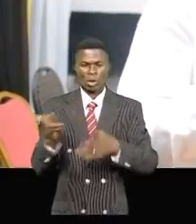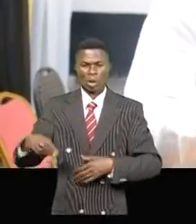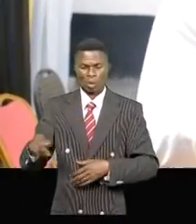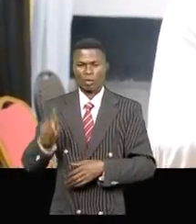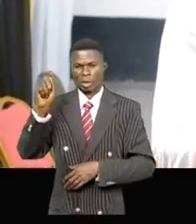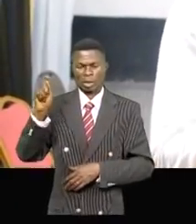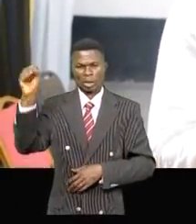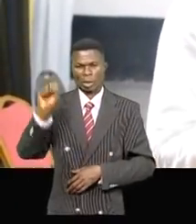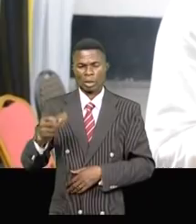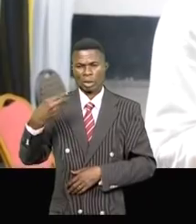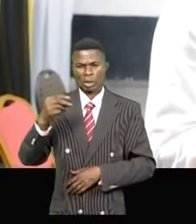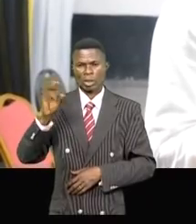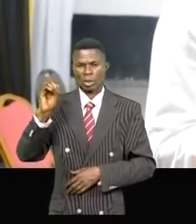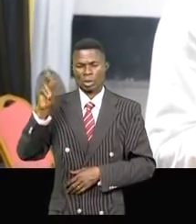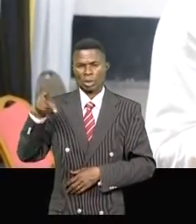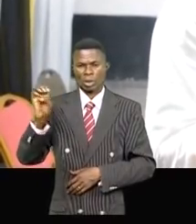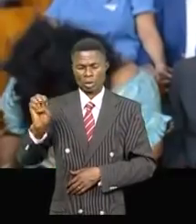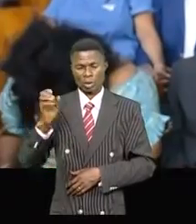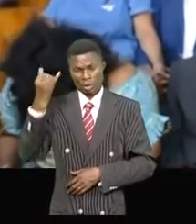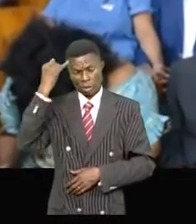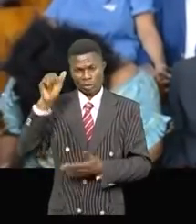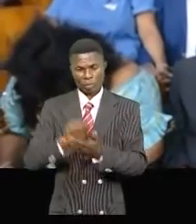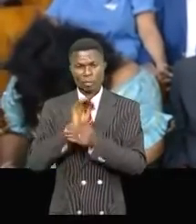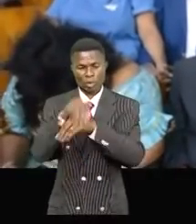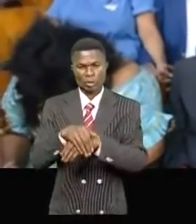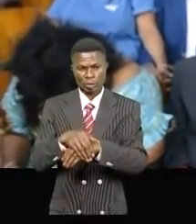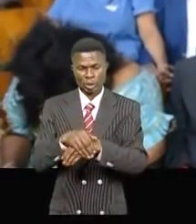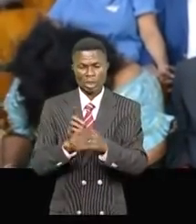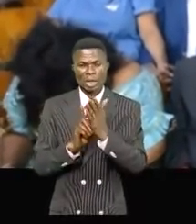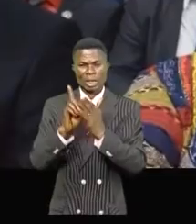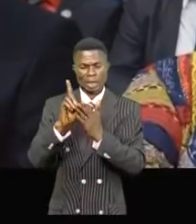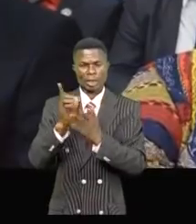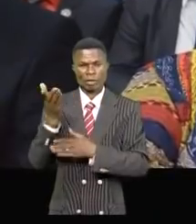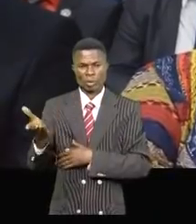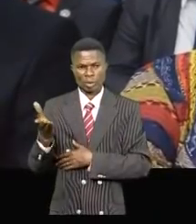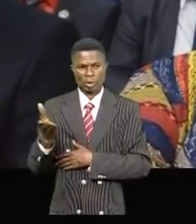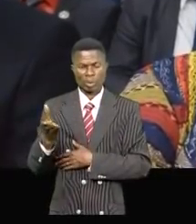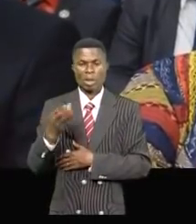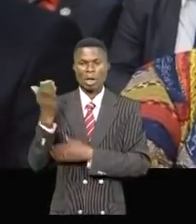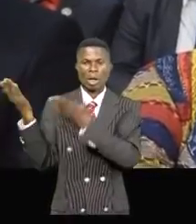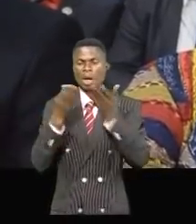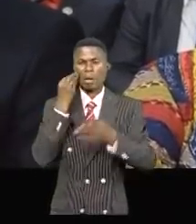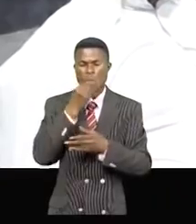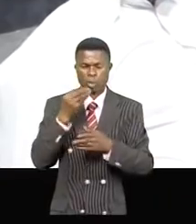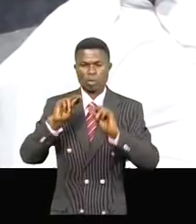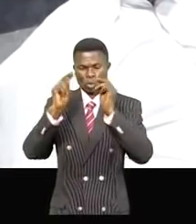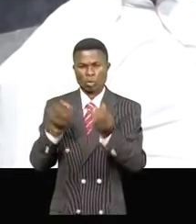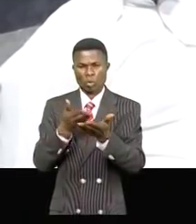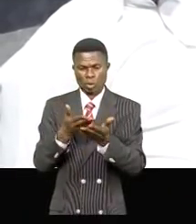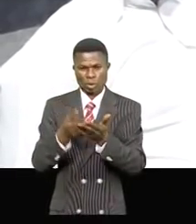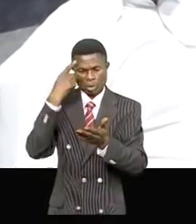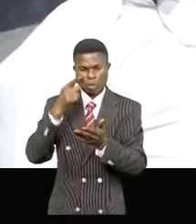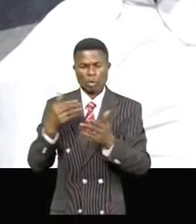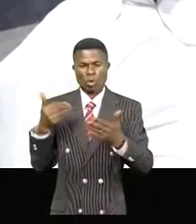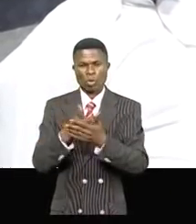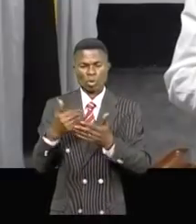Tshopo sous l'identité tchopolaise engagée aux vertus de développement. Le porte-parole des forces alternatives pour le renouveau